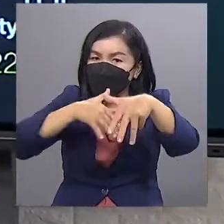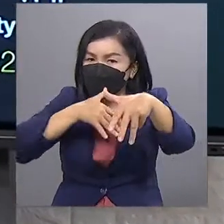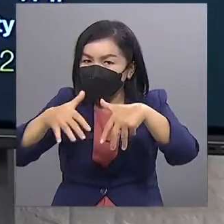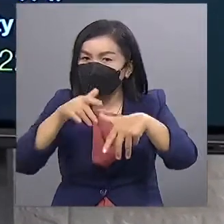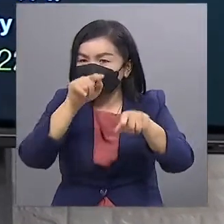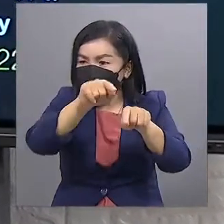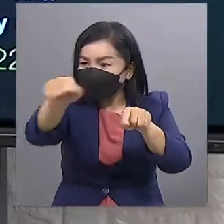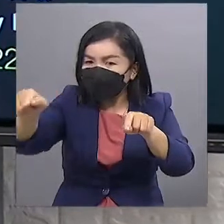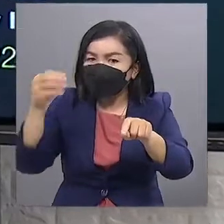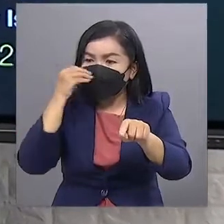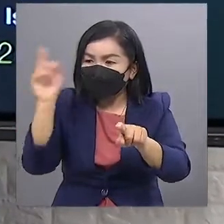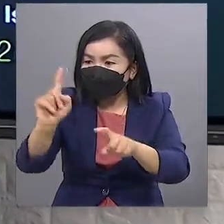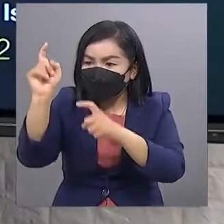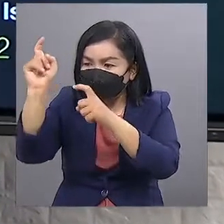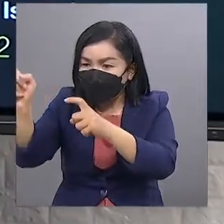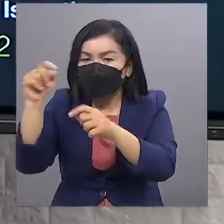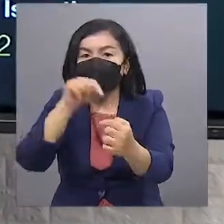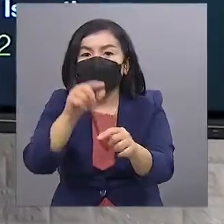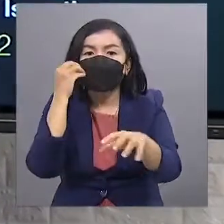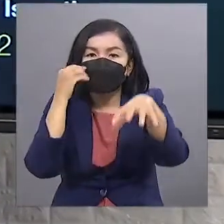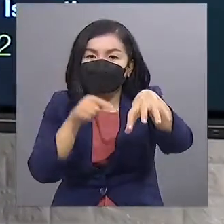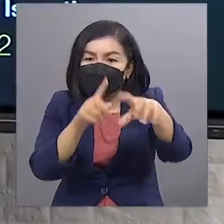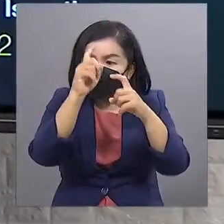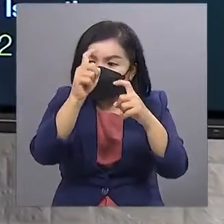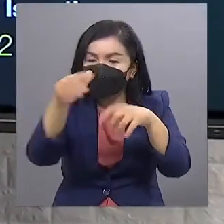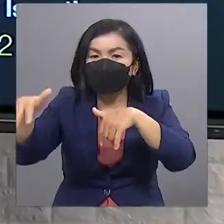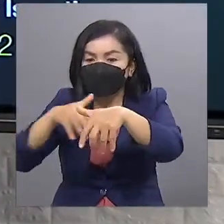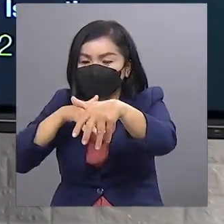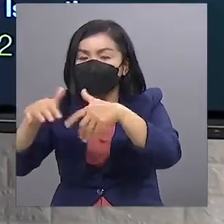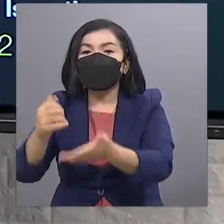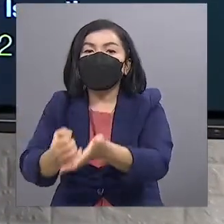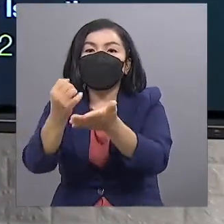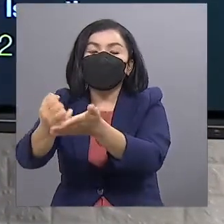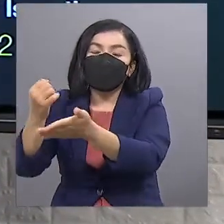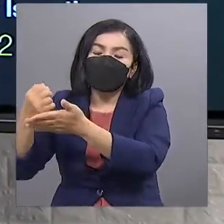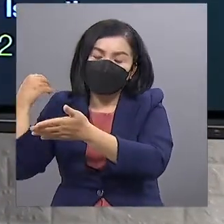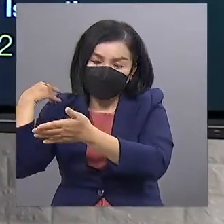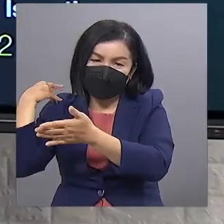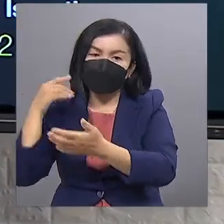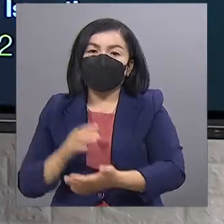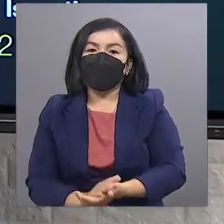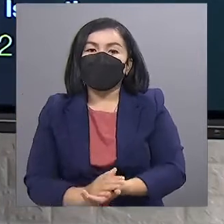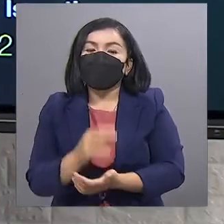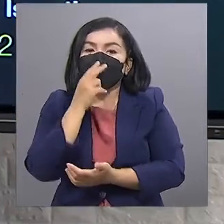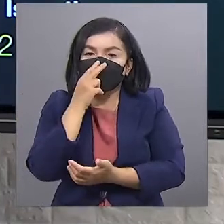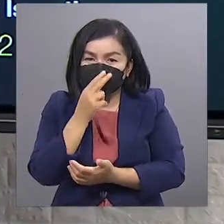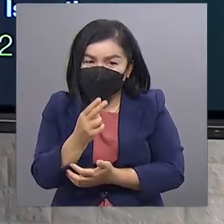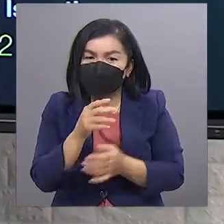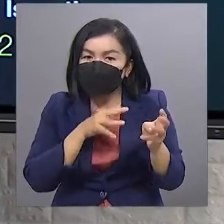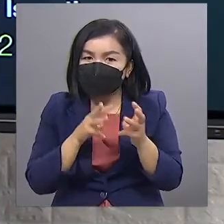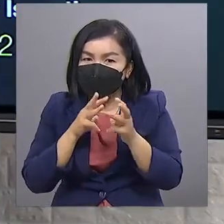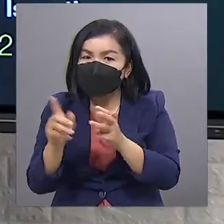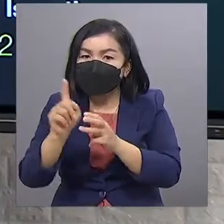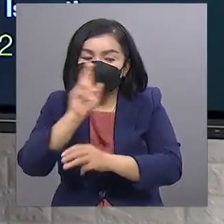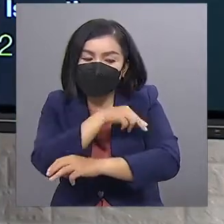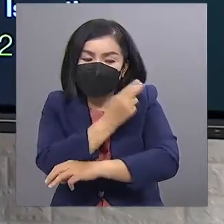ดนี้เสีง จุดนี้เสียงบ้านไหนเสียงคนในชุชนเขาจะคอยชวยเหอตรนี้เดี๋วลองไปฟงเสงโมเดลตรงนี้จากแพทยหนิตยาพาน